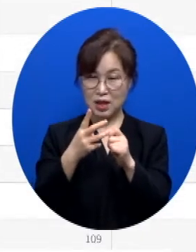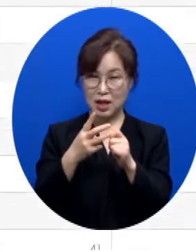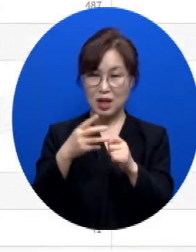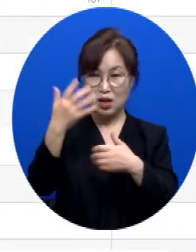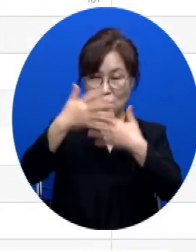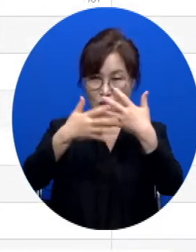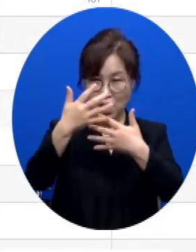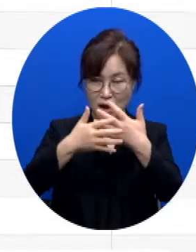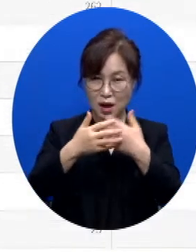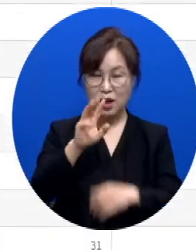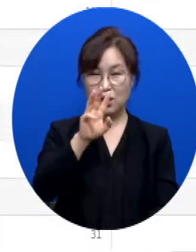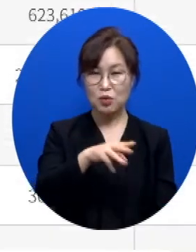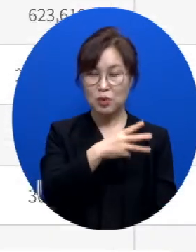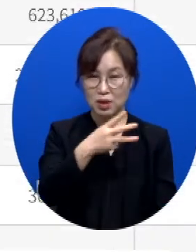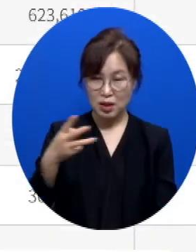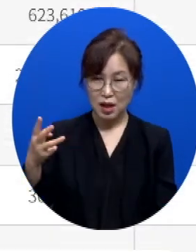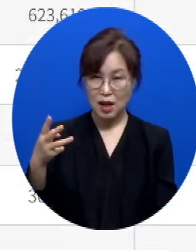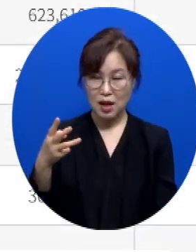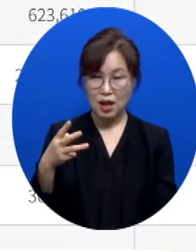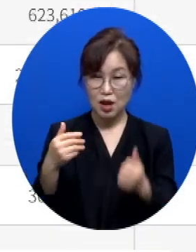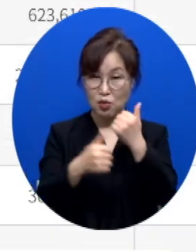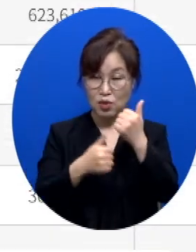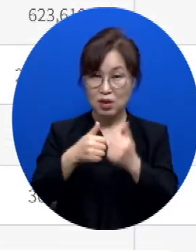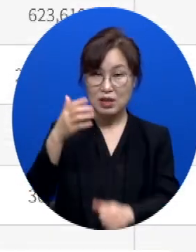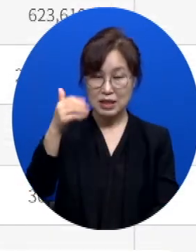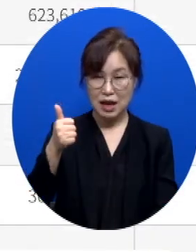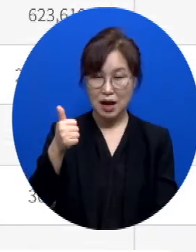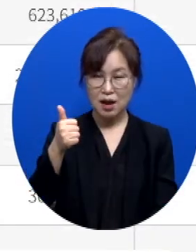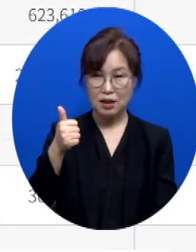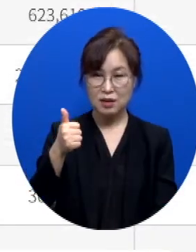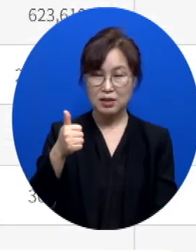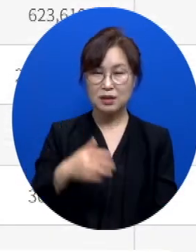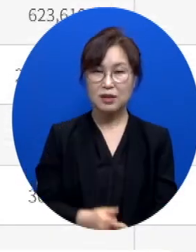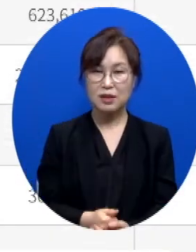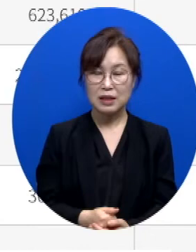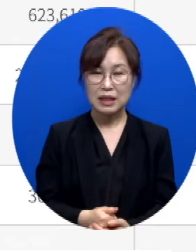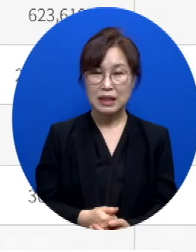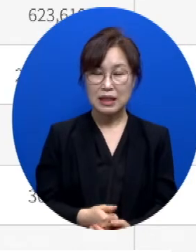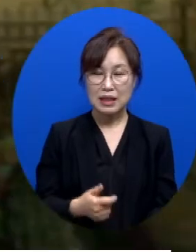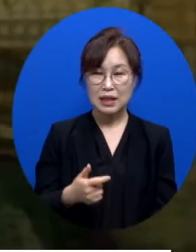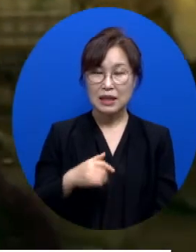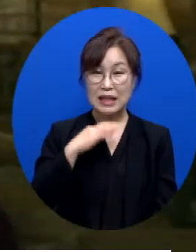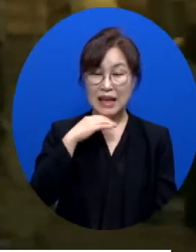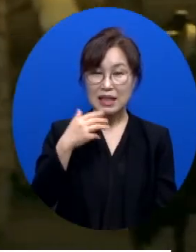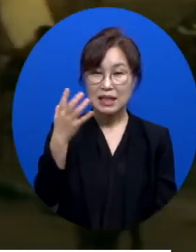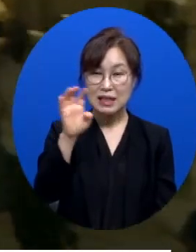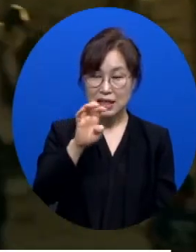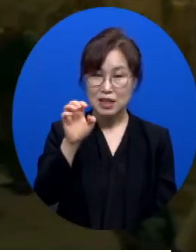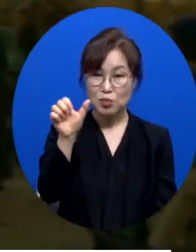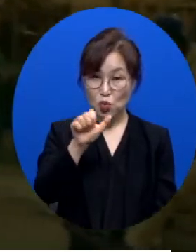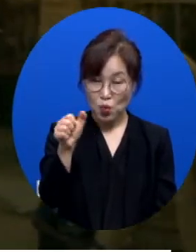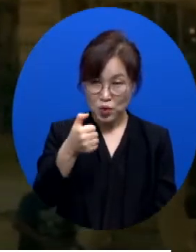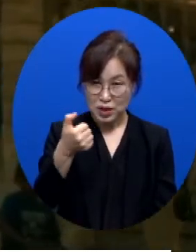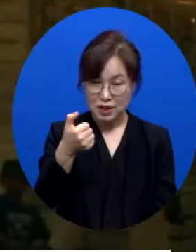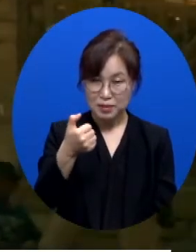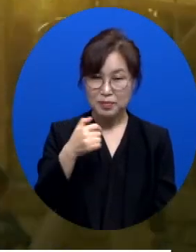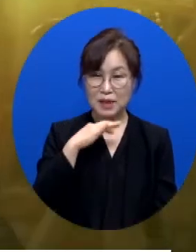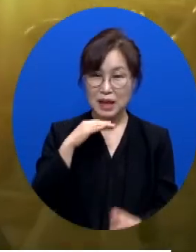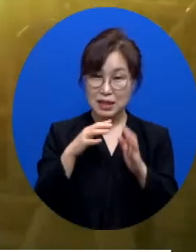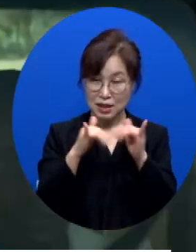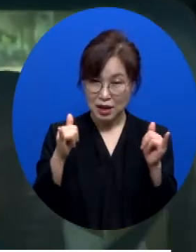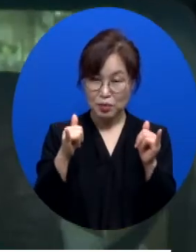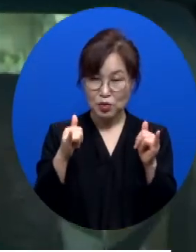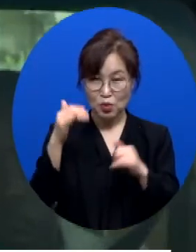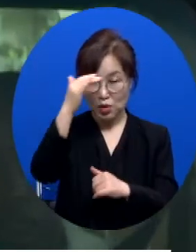영화사업 부분장은 모가디슈는 4050의 관객층까지 영화관으로 끌어들였다며 코로나19 이후 줄어든